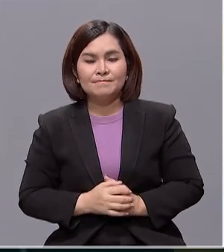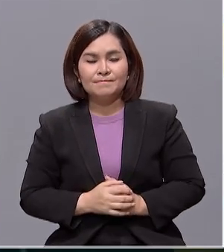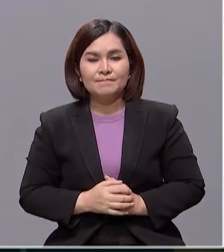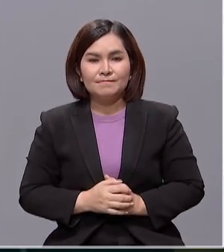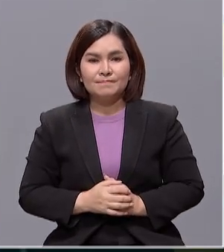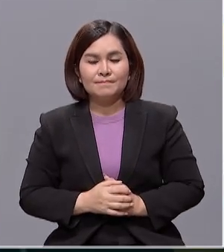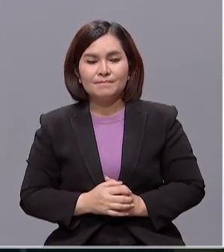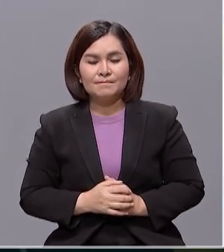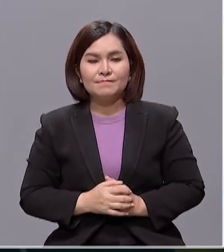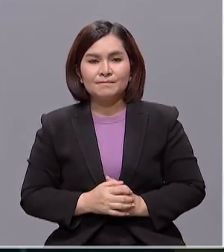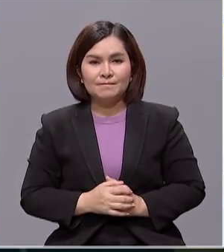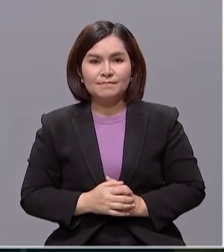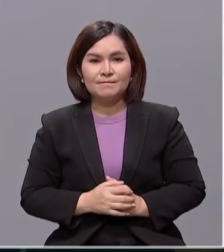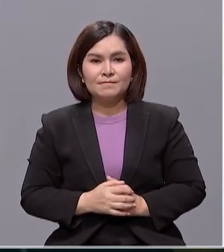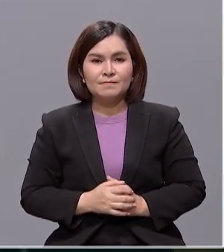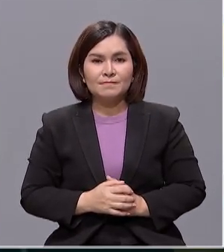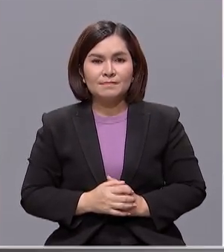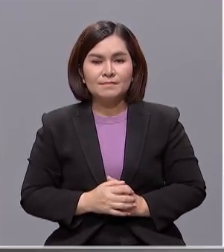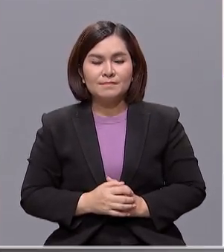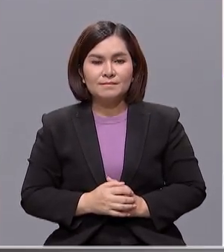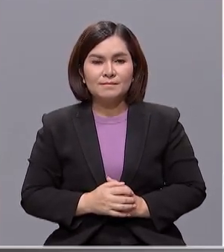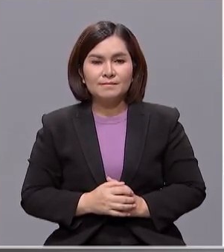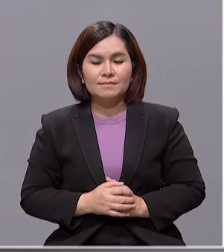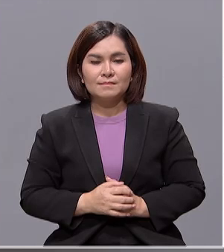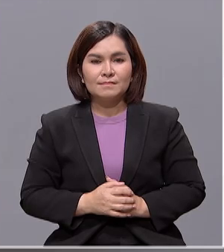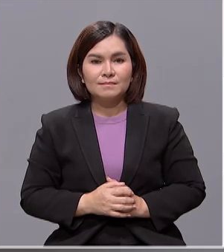เดี๋ยวจะมาอธิบายให้ฟังว่ามันเกิดอะไรขึ้นค่ะ